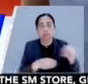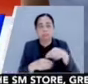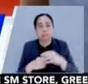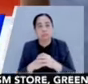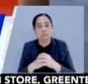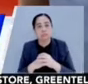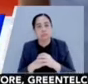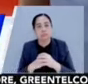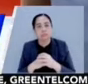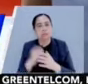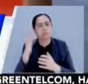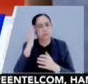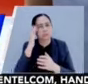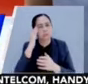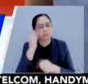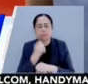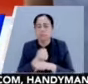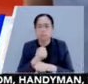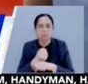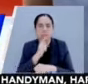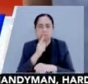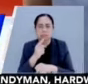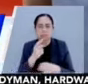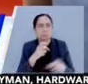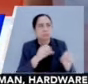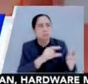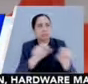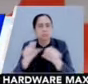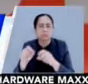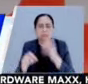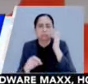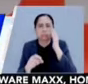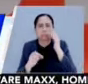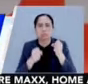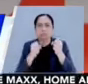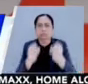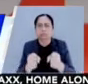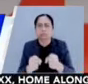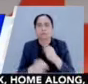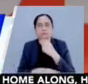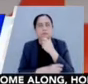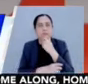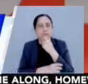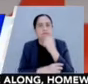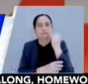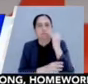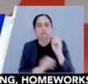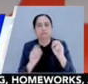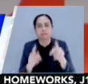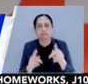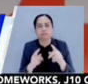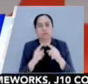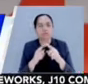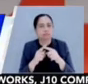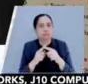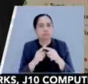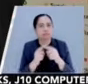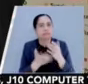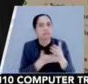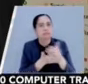alam namin yung hirap po ng pagbebenta sa kalsada po. Nagkaroon kami ng opportunity to share the